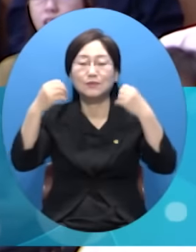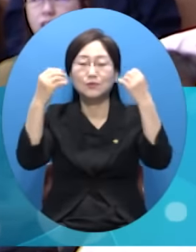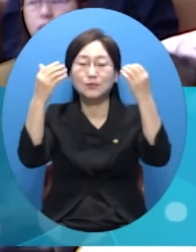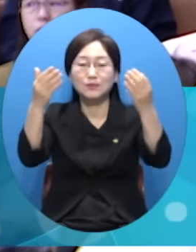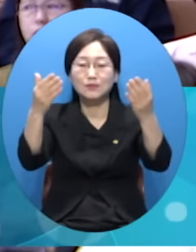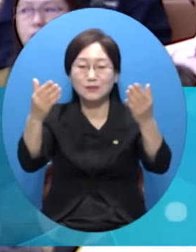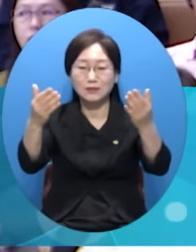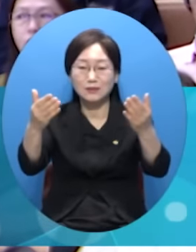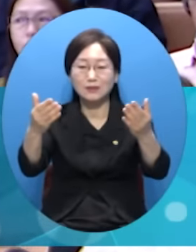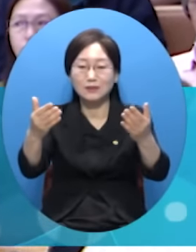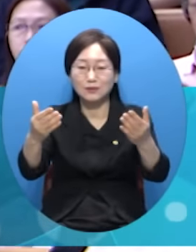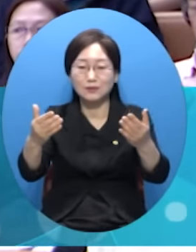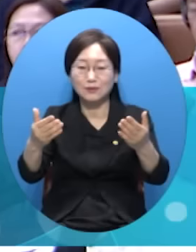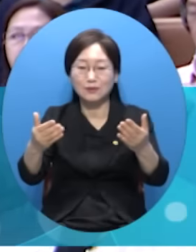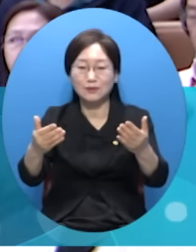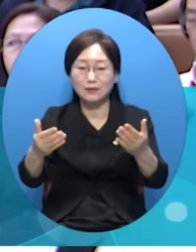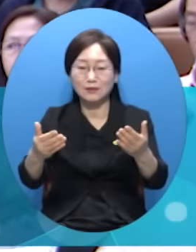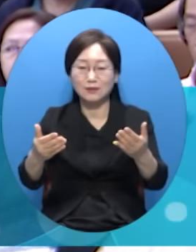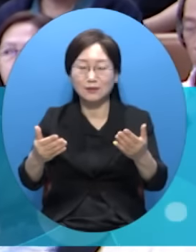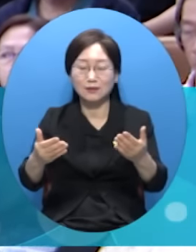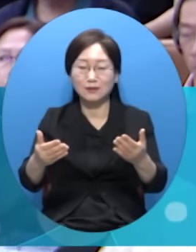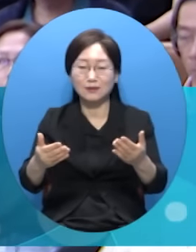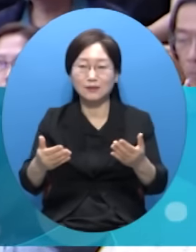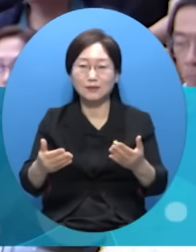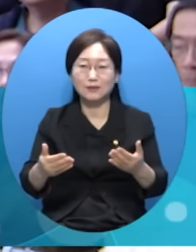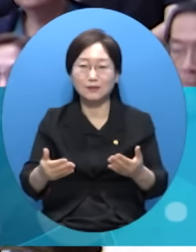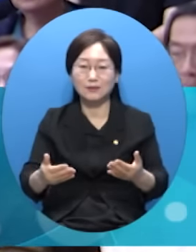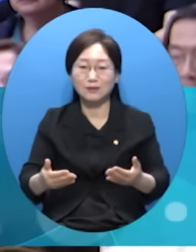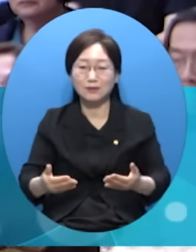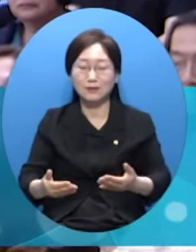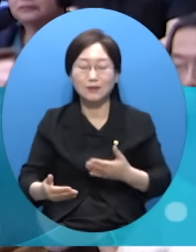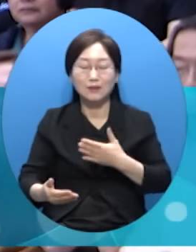평안함 주시도다.